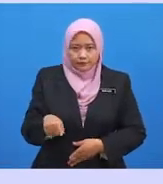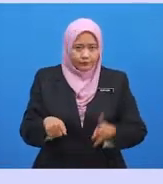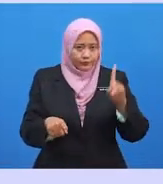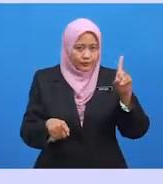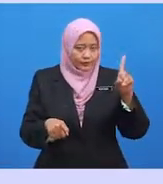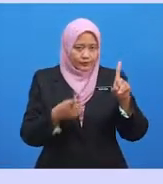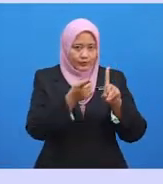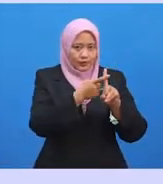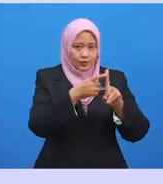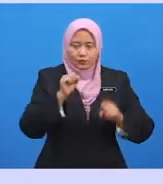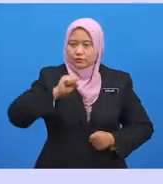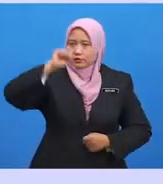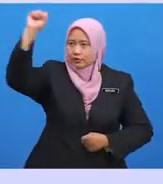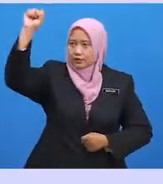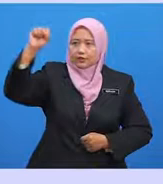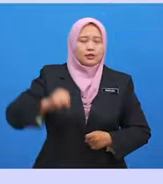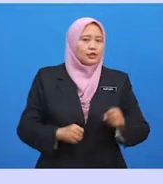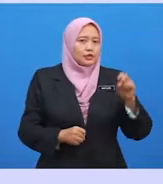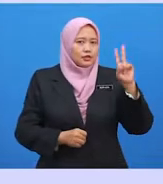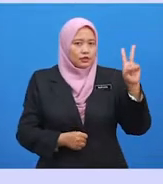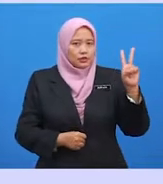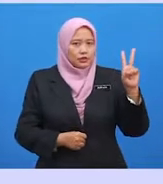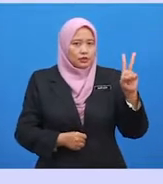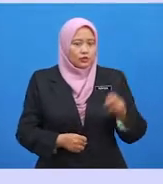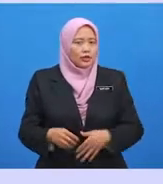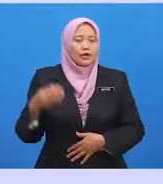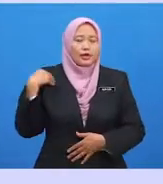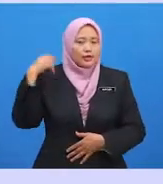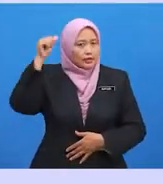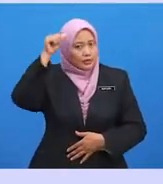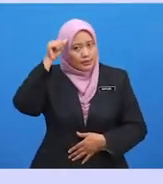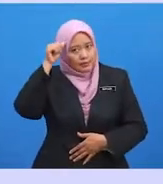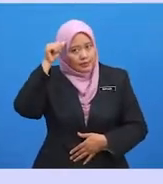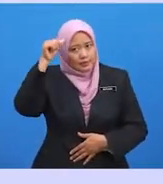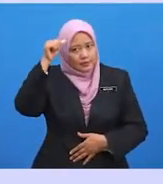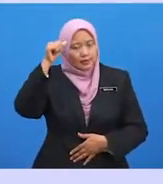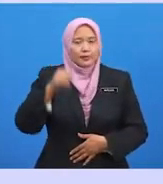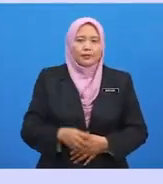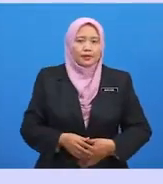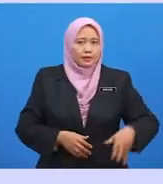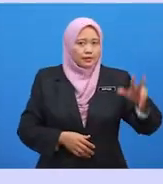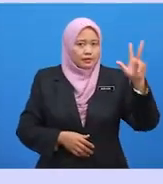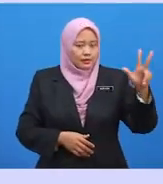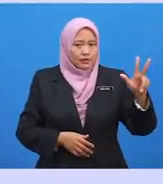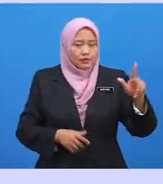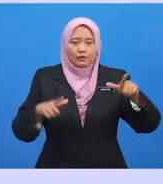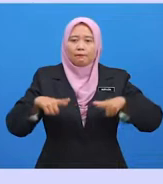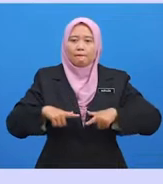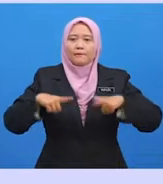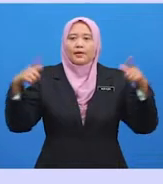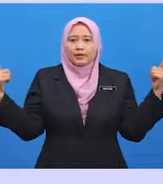Merdeka kedua berakal ketiga balik